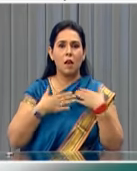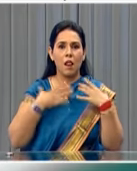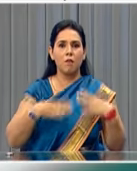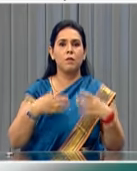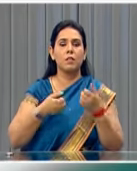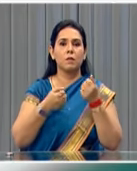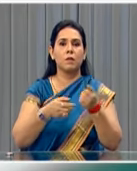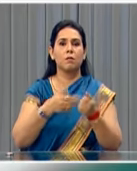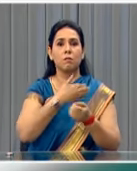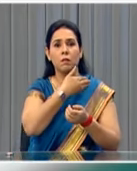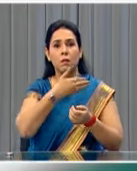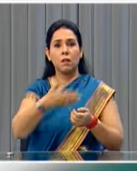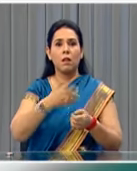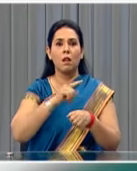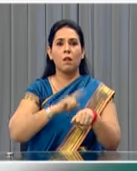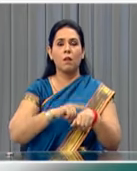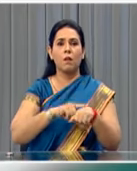सदियों तक